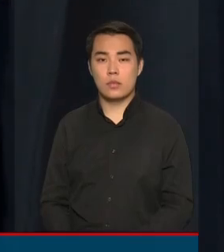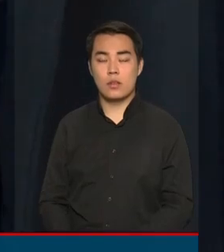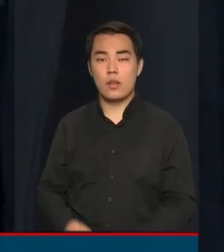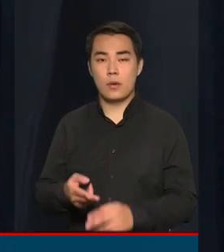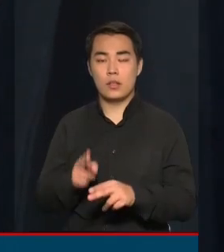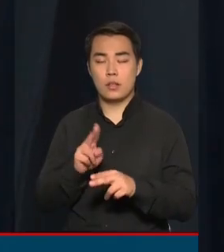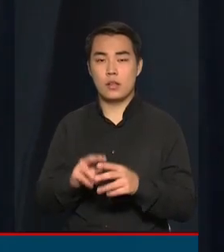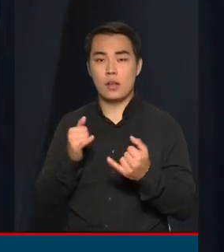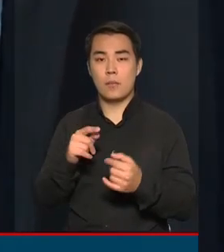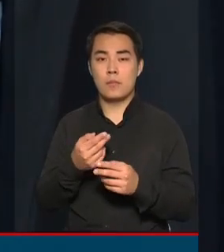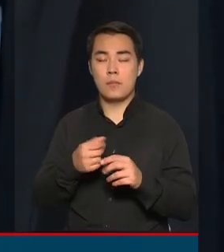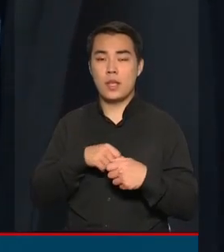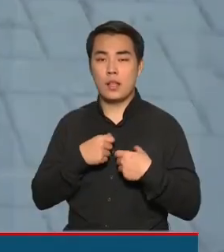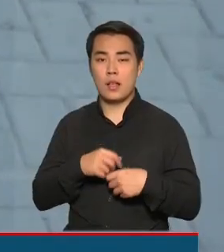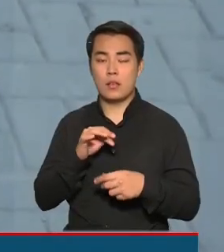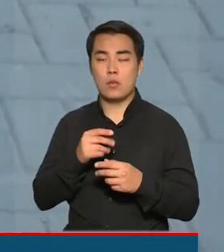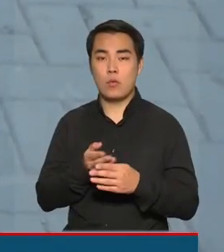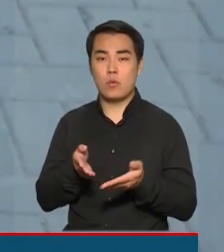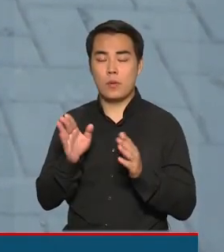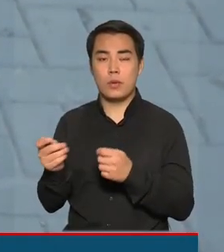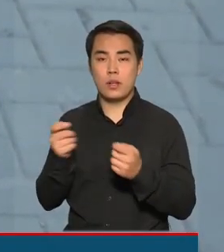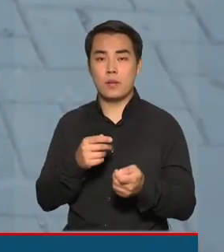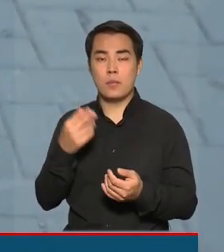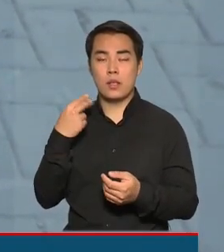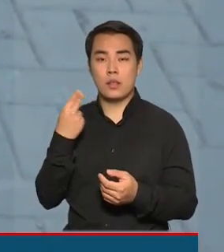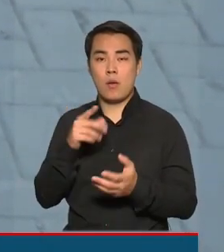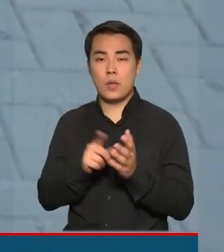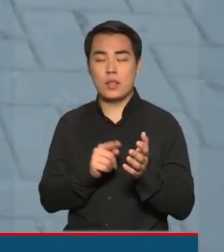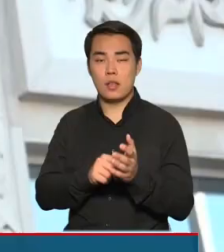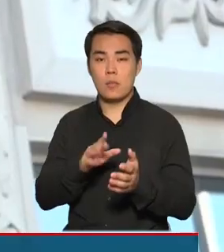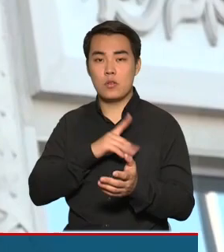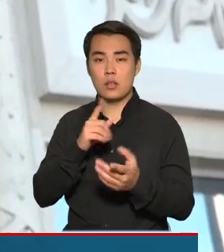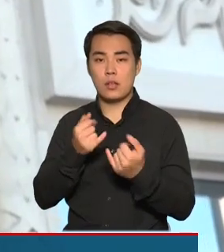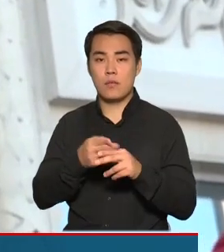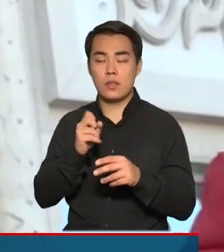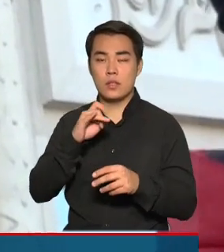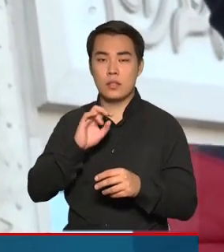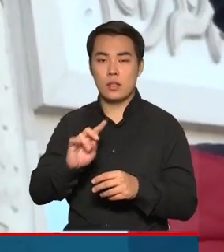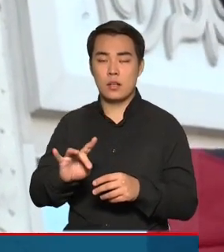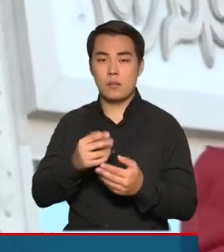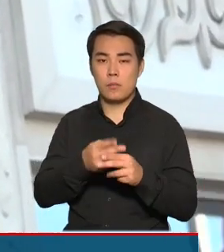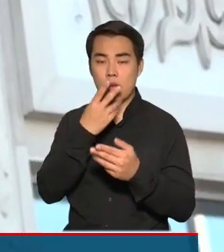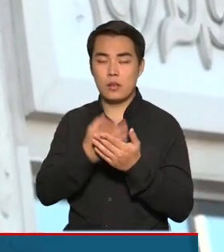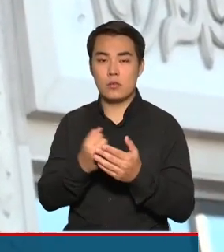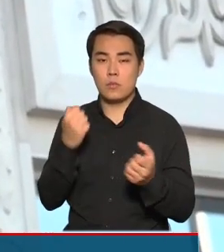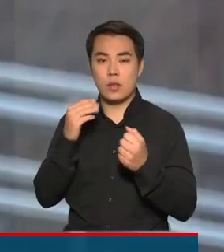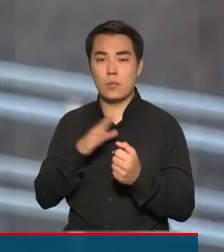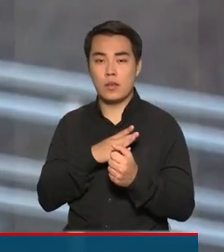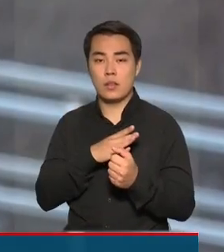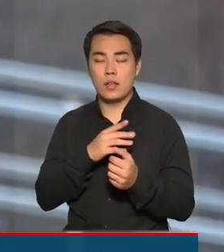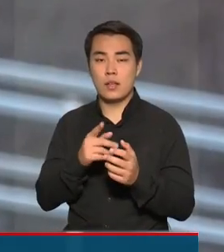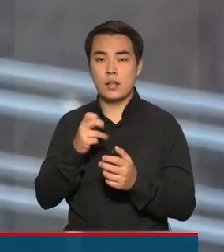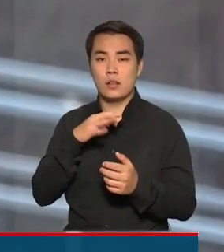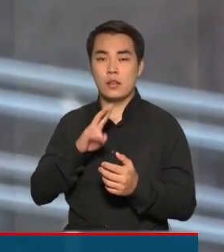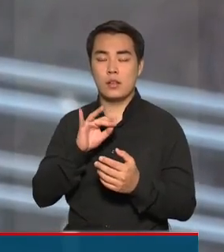Вот такие медали и специальный кубок привез пенсионер Рашид Бариев в состязании для ветеранов спорта, проходивших в Кыргызстане. А еще